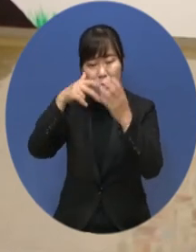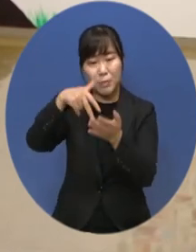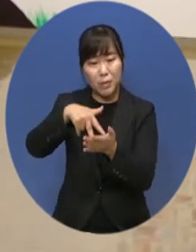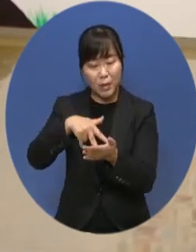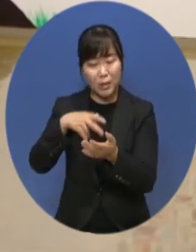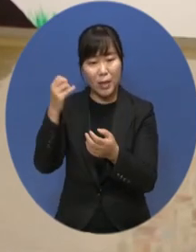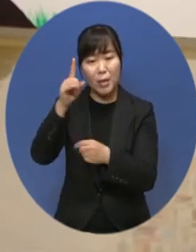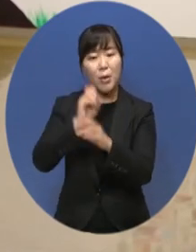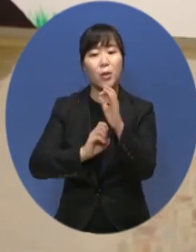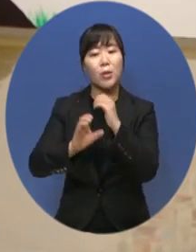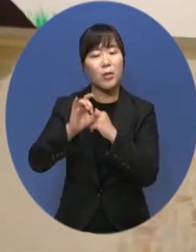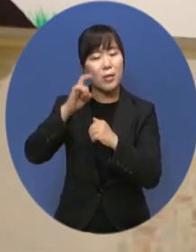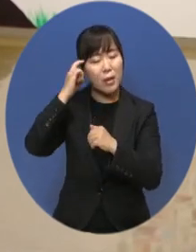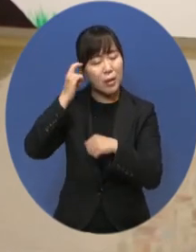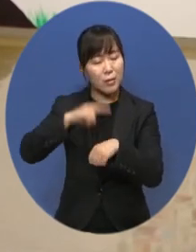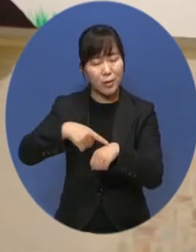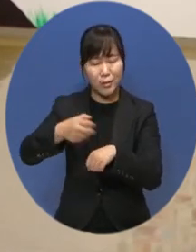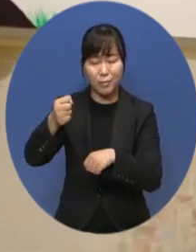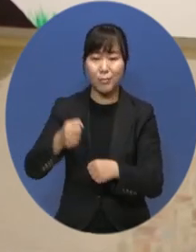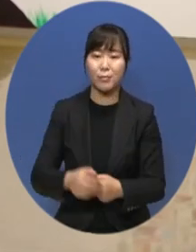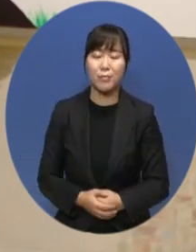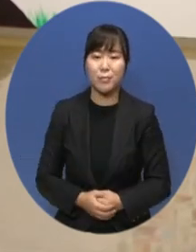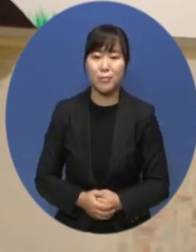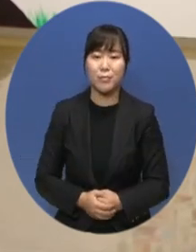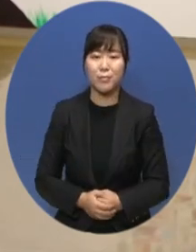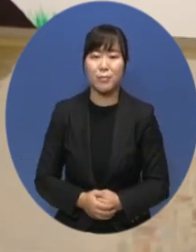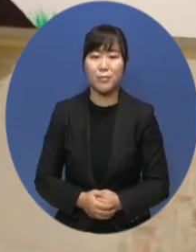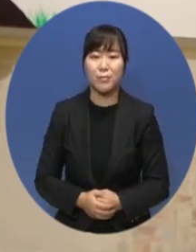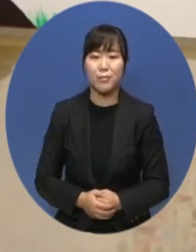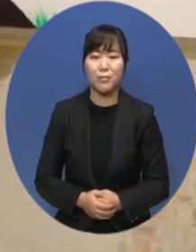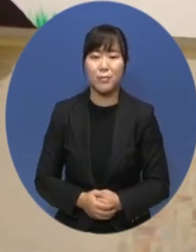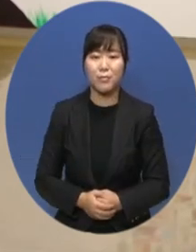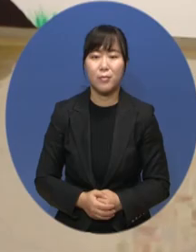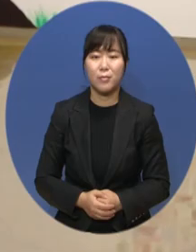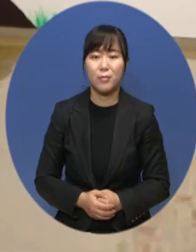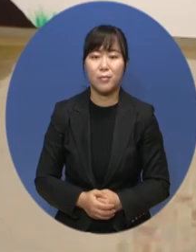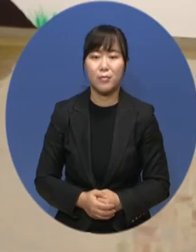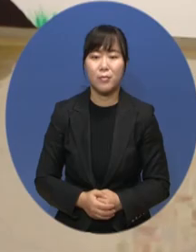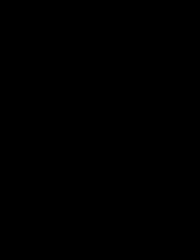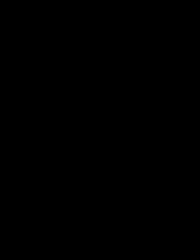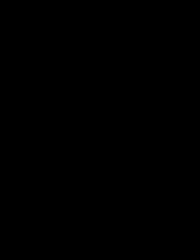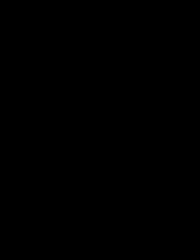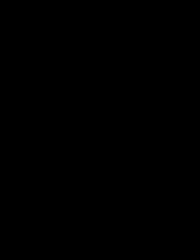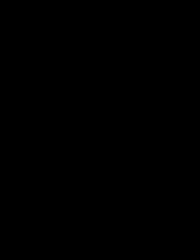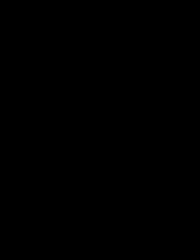다시 한번 생각하는 시간이 되고 있습니다. 복지TV 뉴스 이소영입니다.